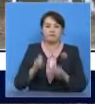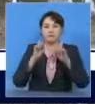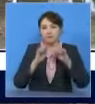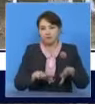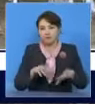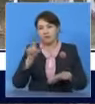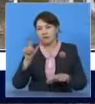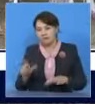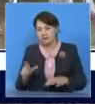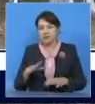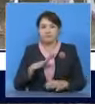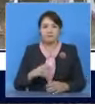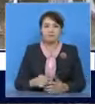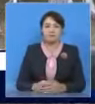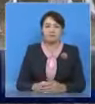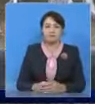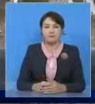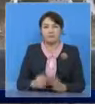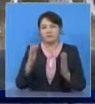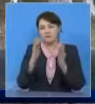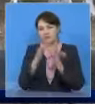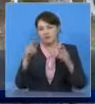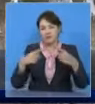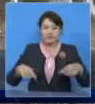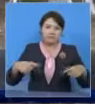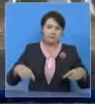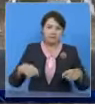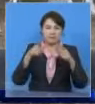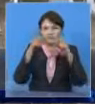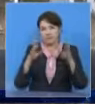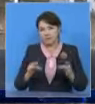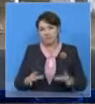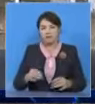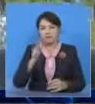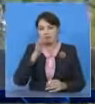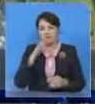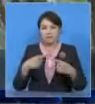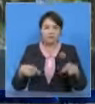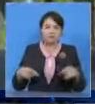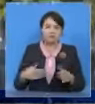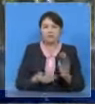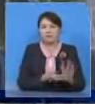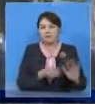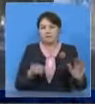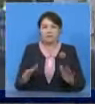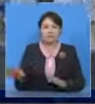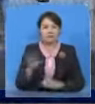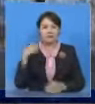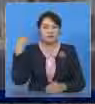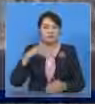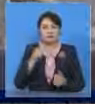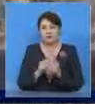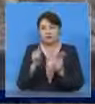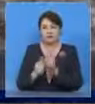граждане выбрасывают, ну, то есть бутылки, всякие отбросы от семечек и так далее. Призываю всех актюбинцев чаще